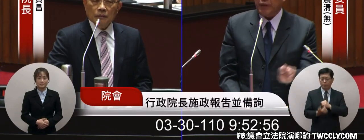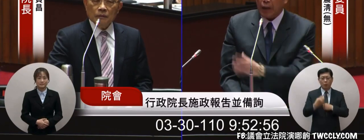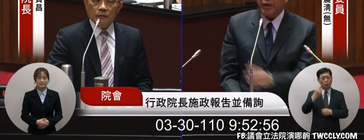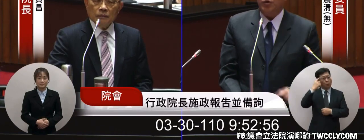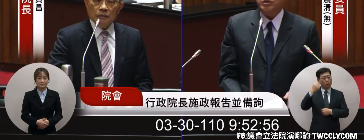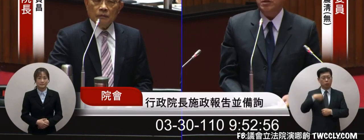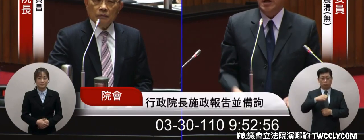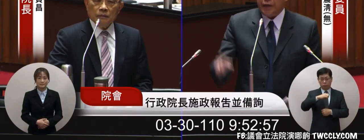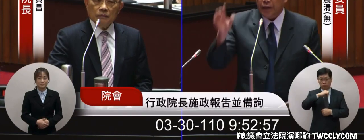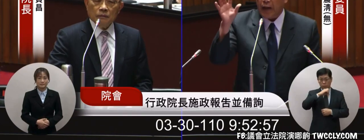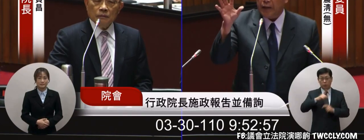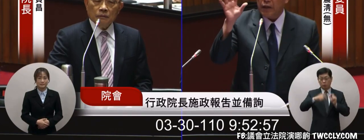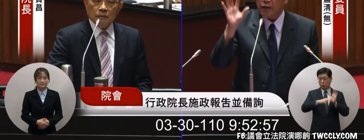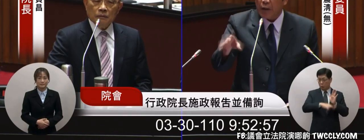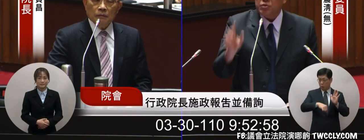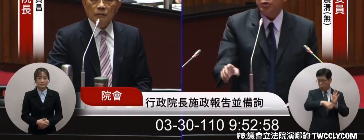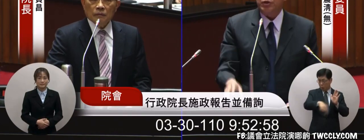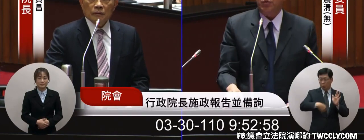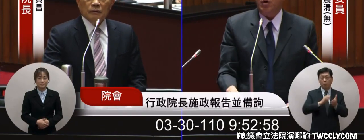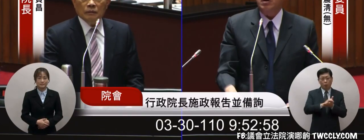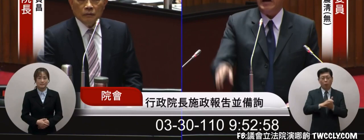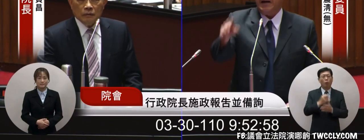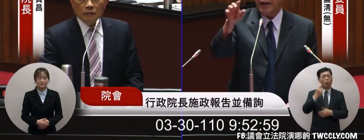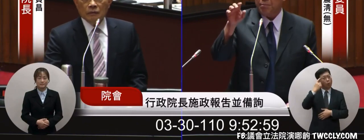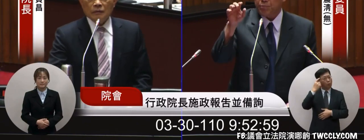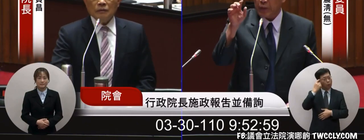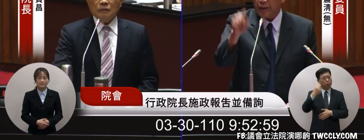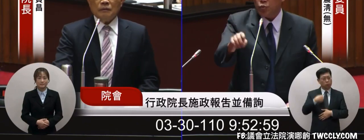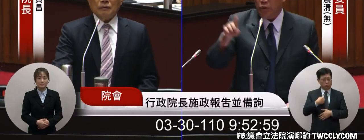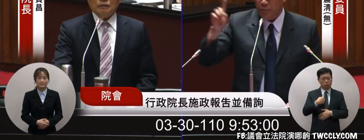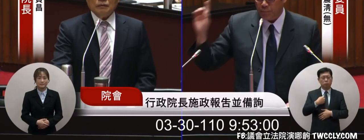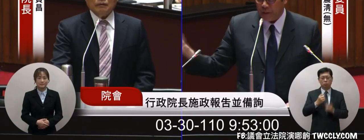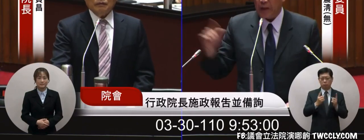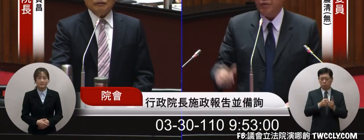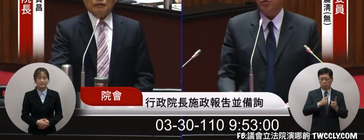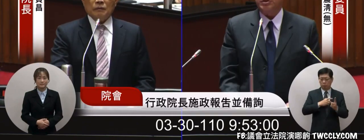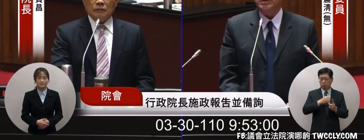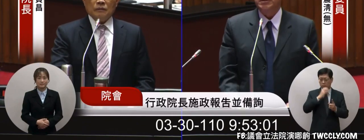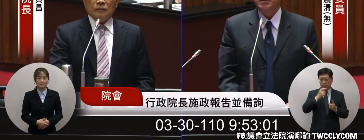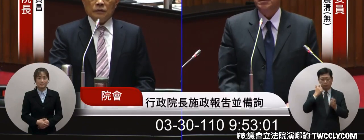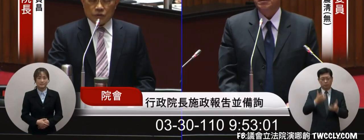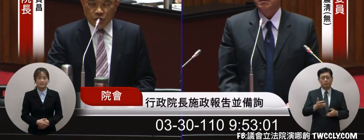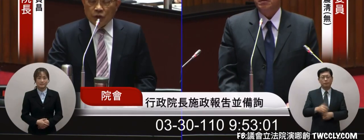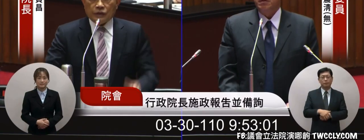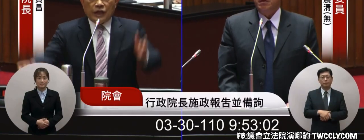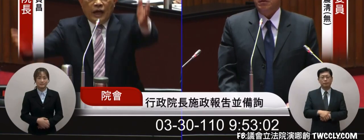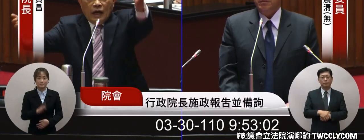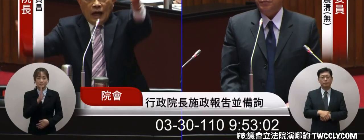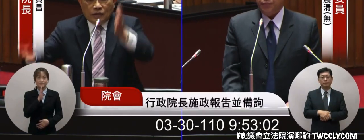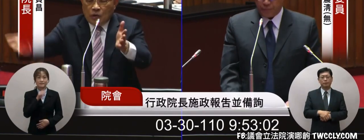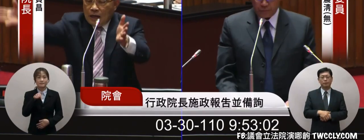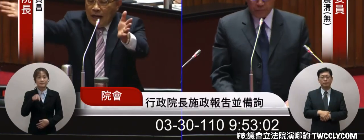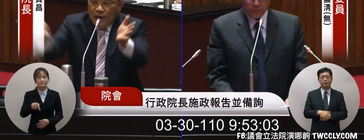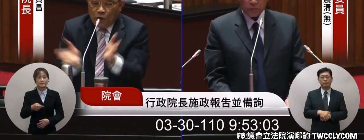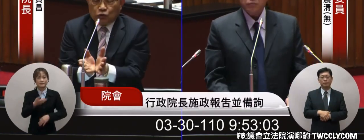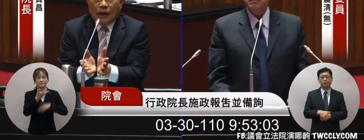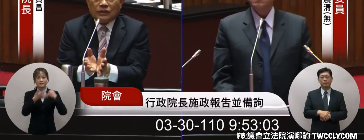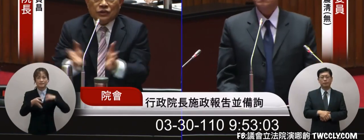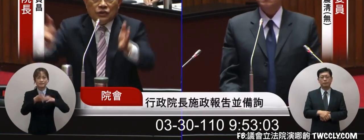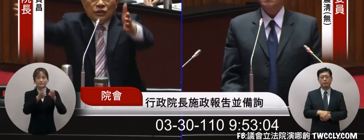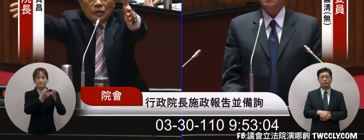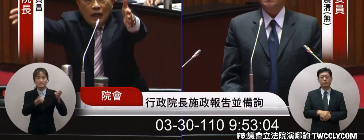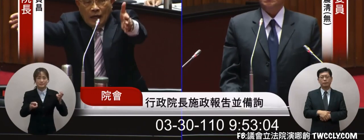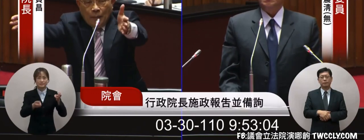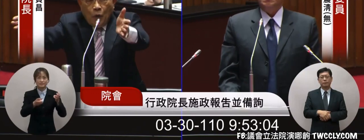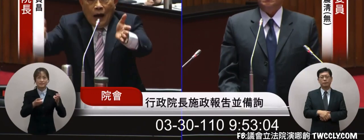受到檳南的鄉親竟然可以感受到說我們大家對檳南的重視是這個海線跟海陸線